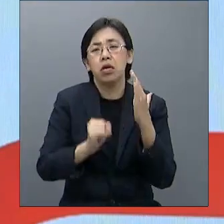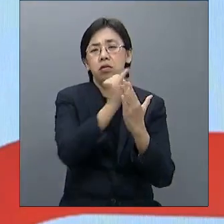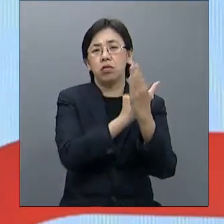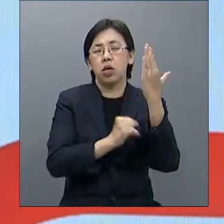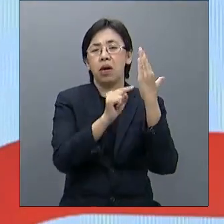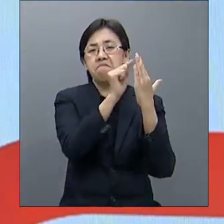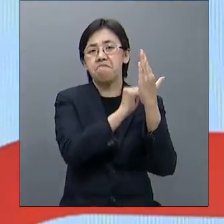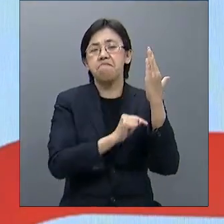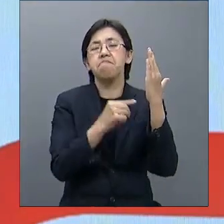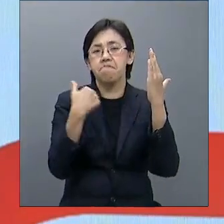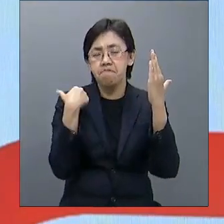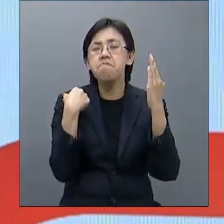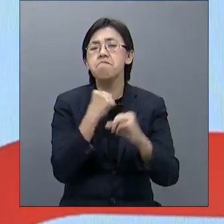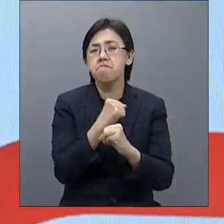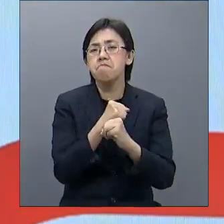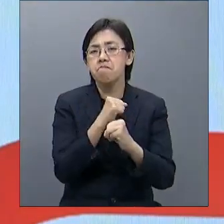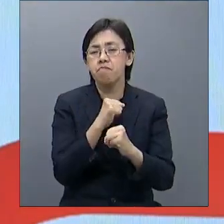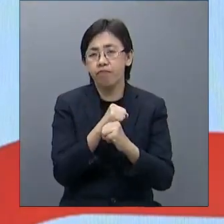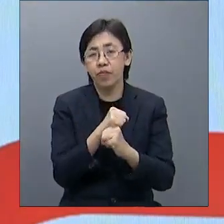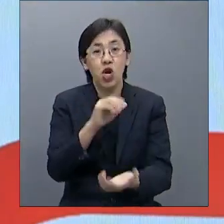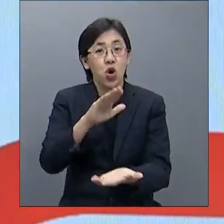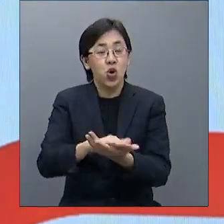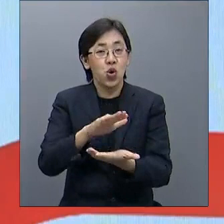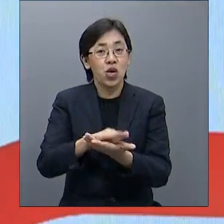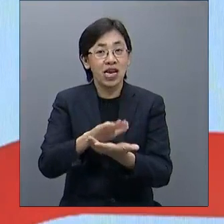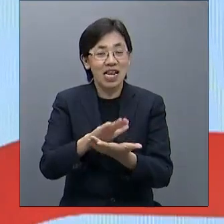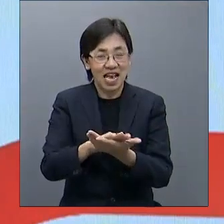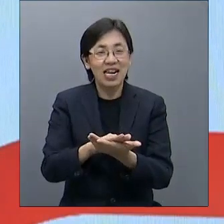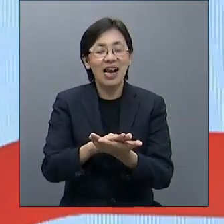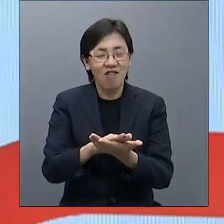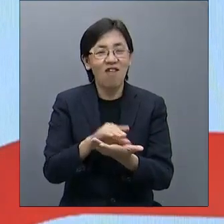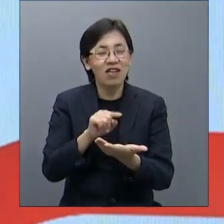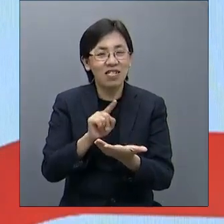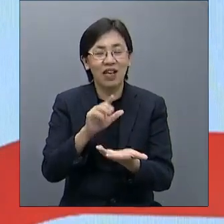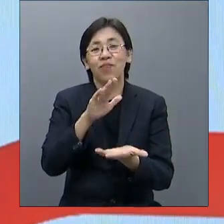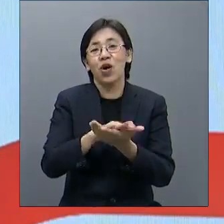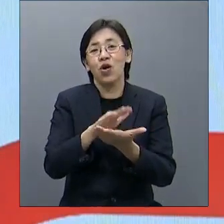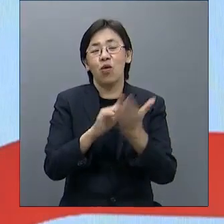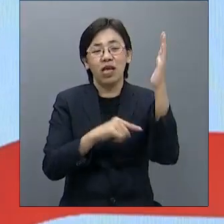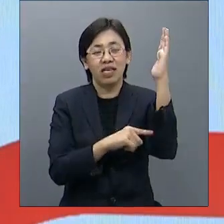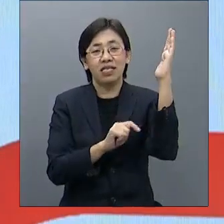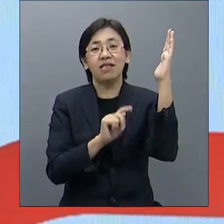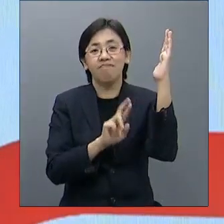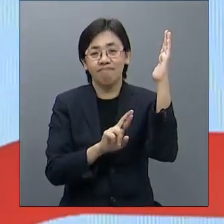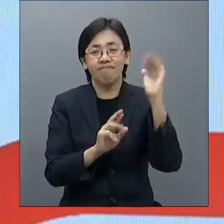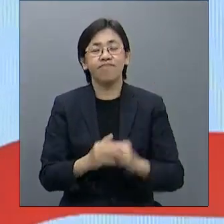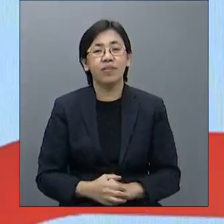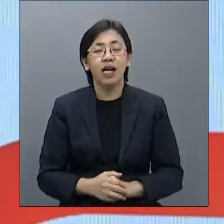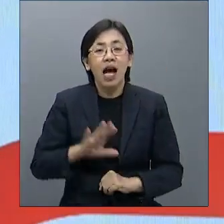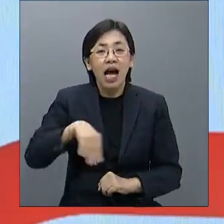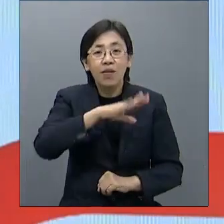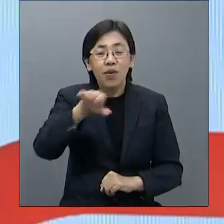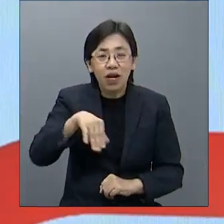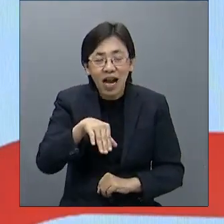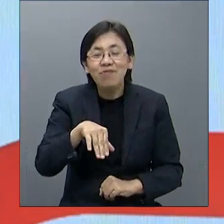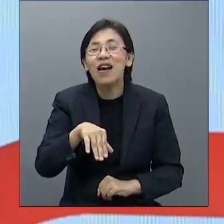แล้ววันนี้จะพาคุณผู้ชมไปพบกับอีกหนึ่งโรงเรียนที่อยู่ในโครงการนี้นั่นก็คือโรงเรียนที่จังหวัดตรังนั่นเองค่ะพาคุณผู้ชมไปติดตามเรื่องนี้